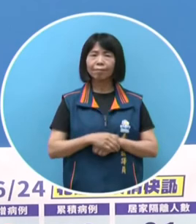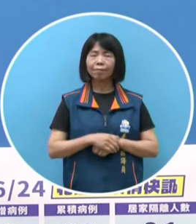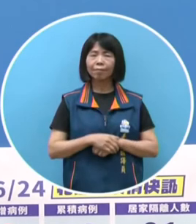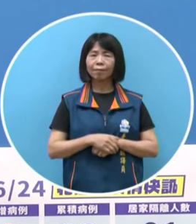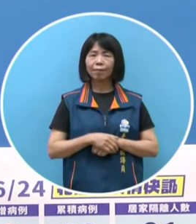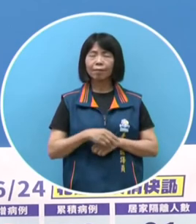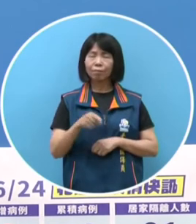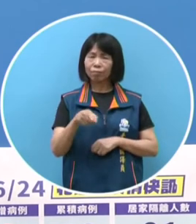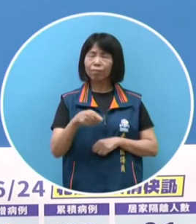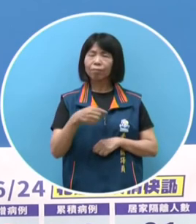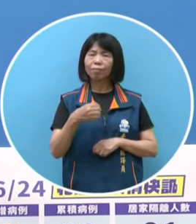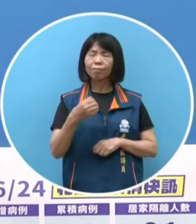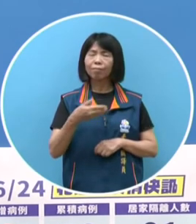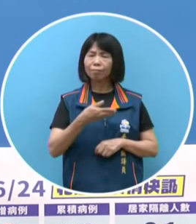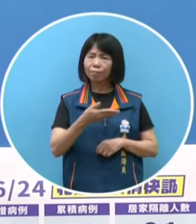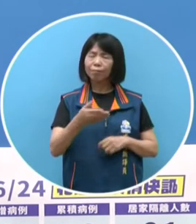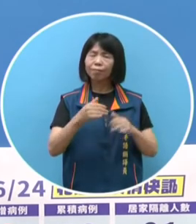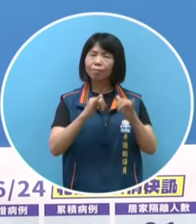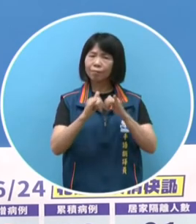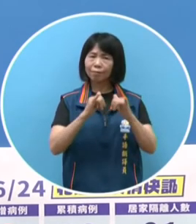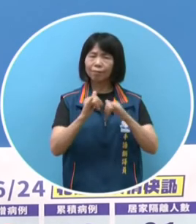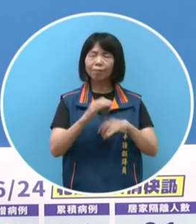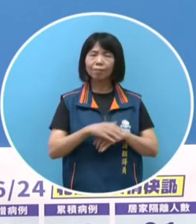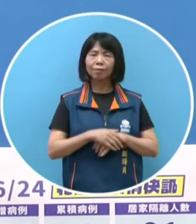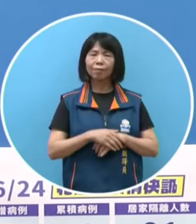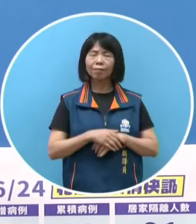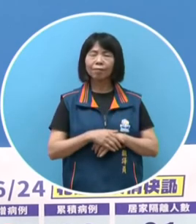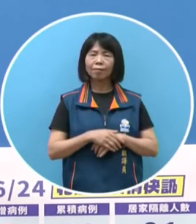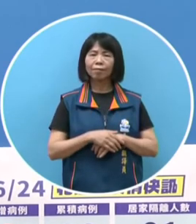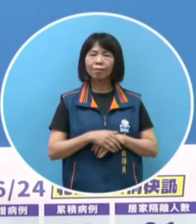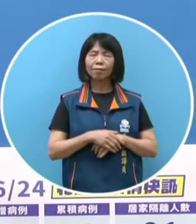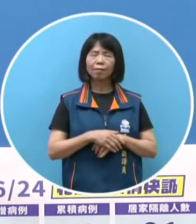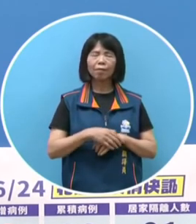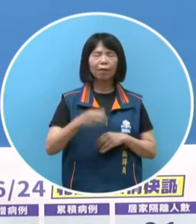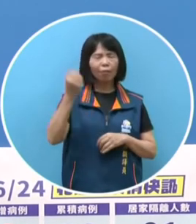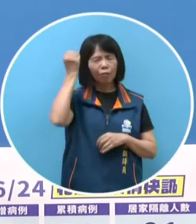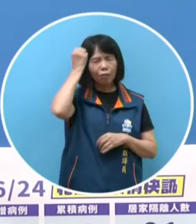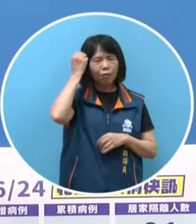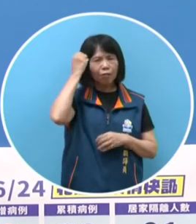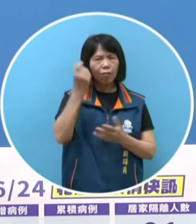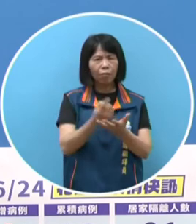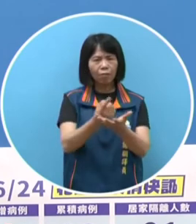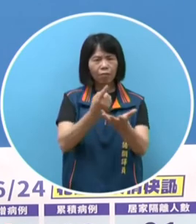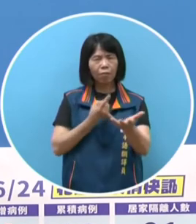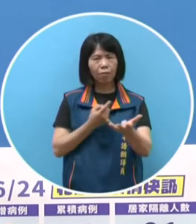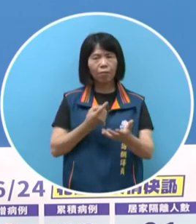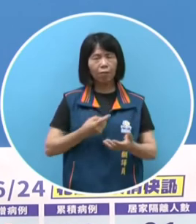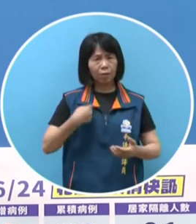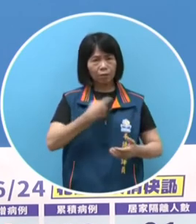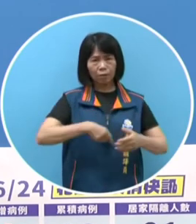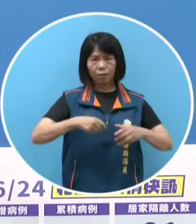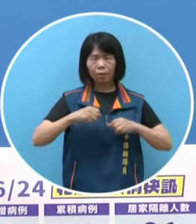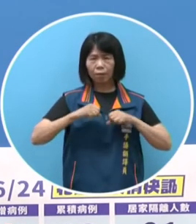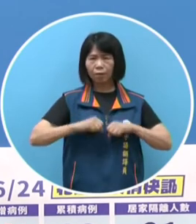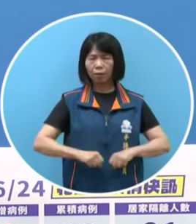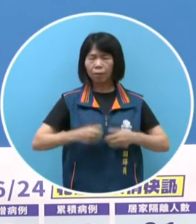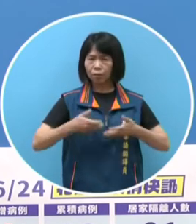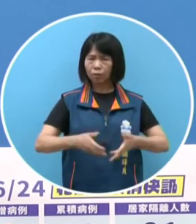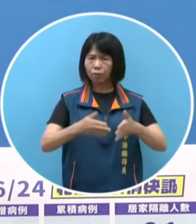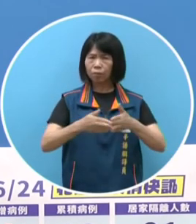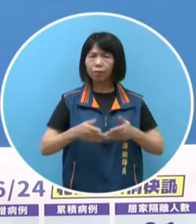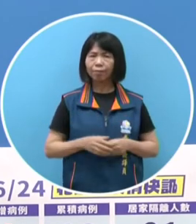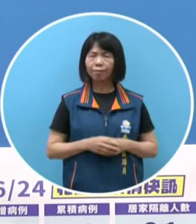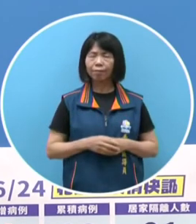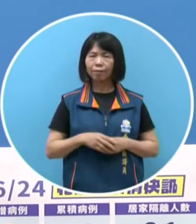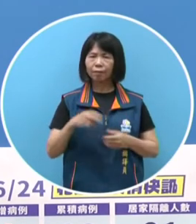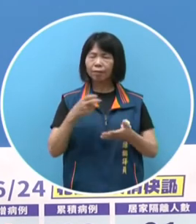我想是让我们人民这个远离水火，生命攸关，真的希望中央政府也可以授